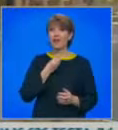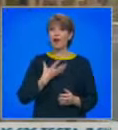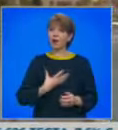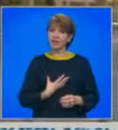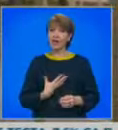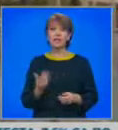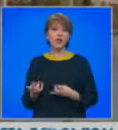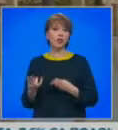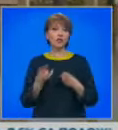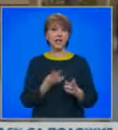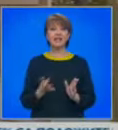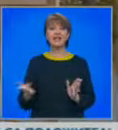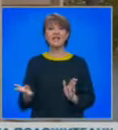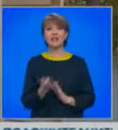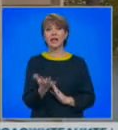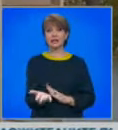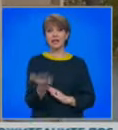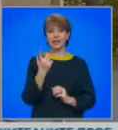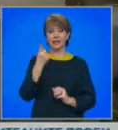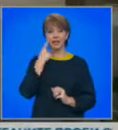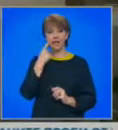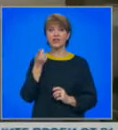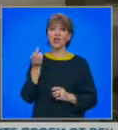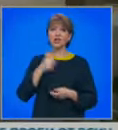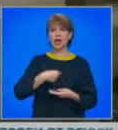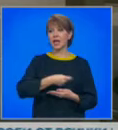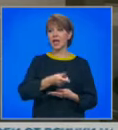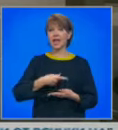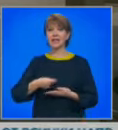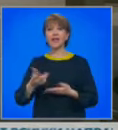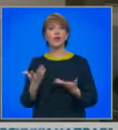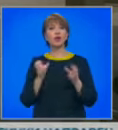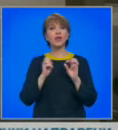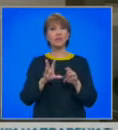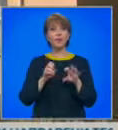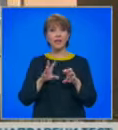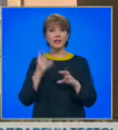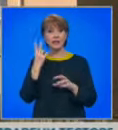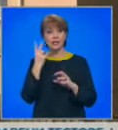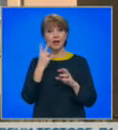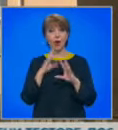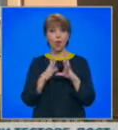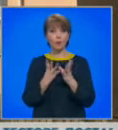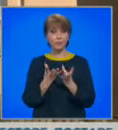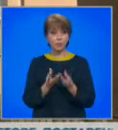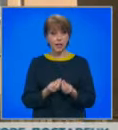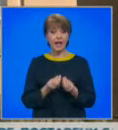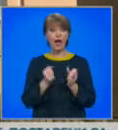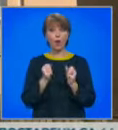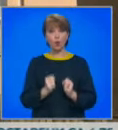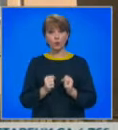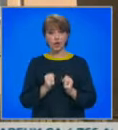са доставени 19 000 теста, които ще бъдат раздадени, когато информацията бъде обобщена. Очакваме обобщената информация и